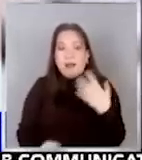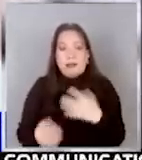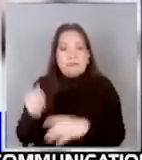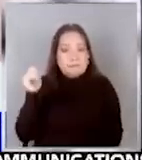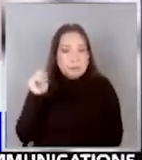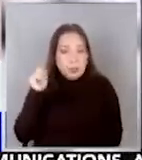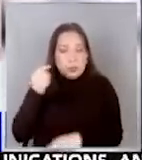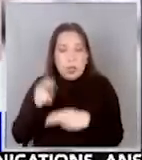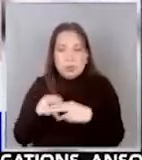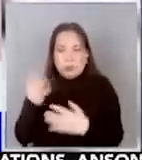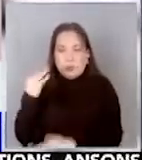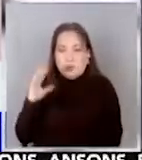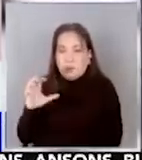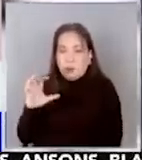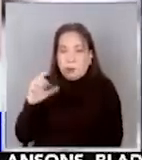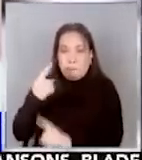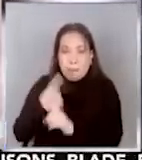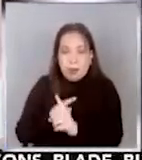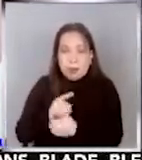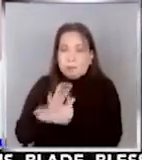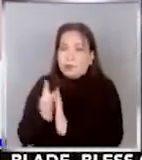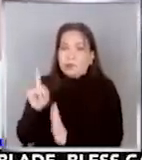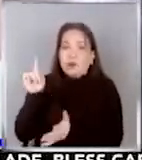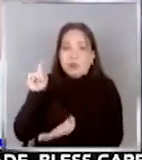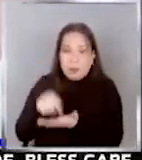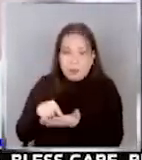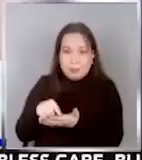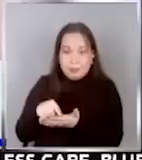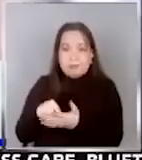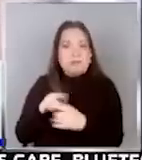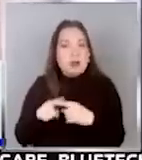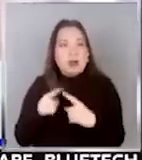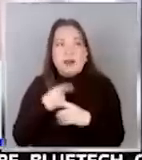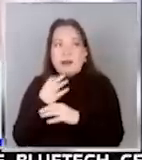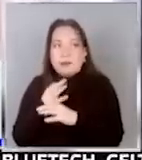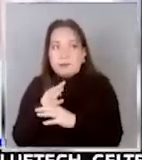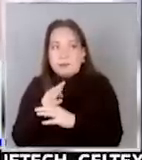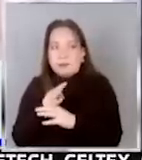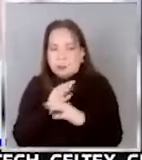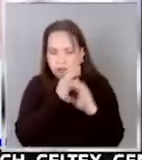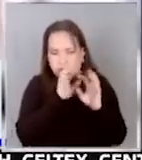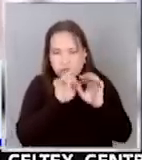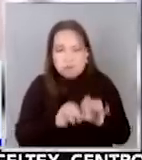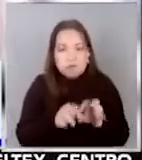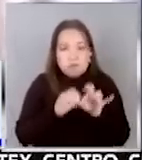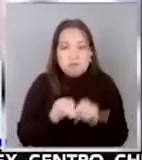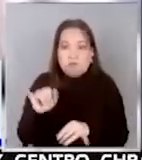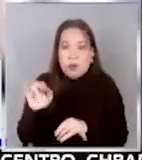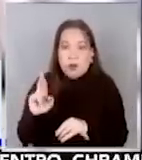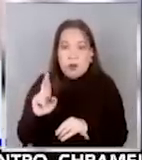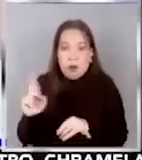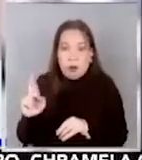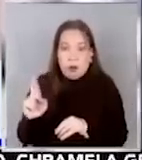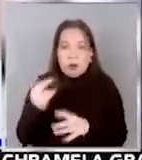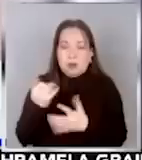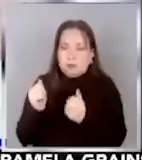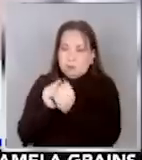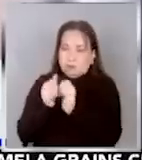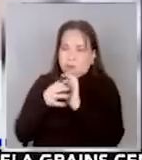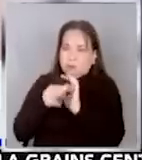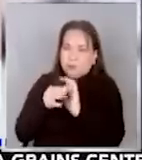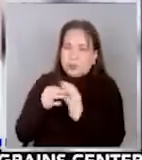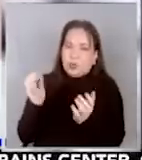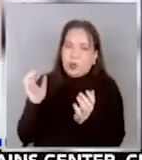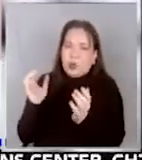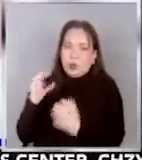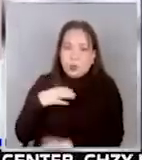500 per month to 1,000. So ayusin po natin ang IRR niyan sa pakikipagtulungan ng commission nga po. So marami tayong inaabangan